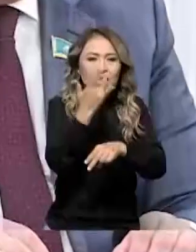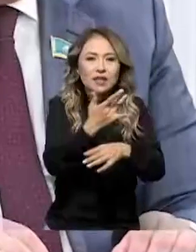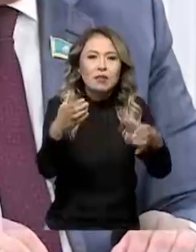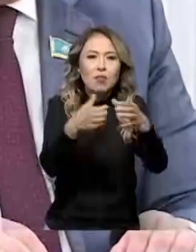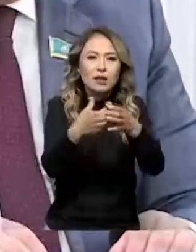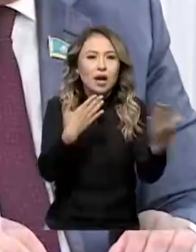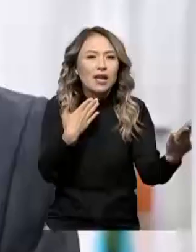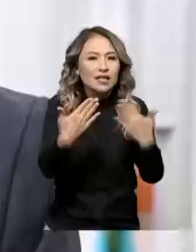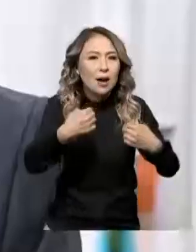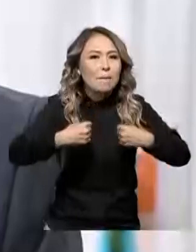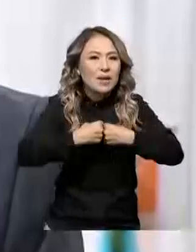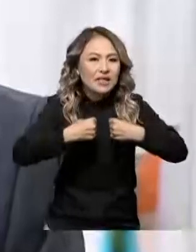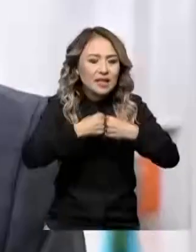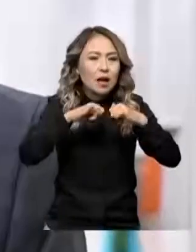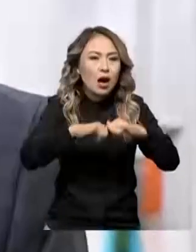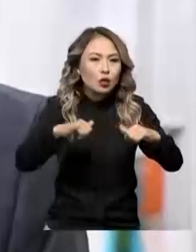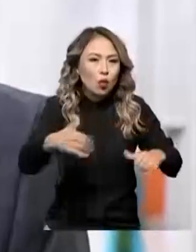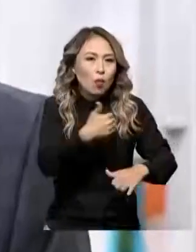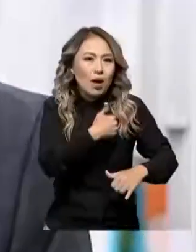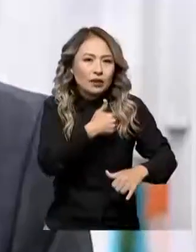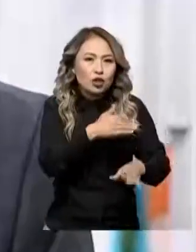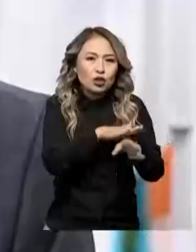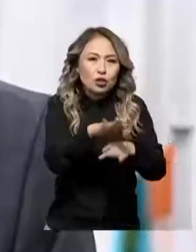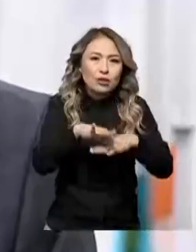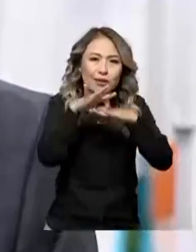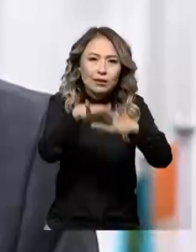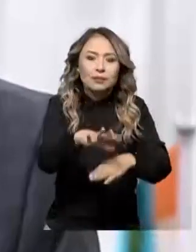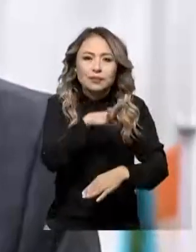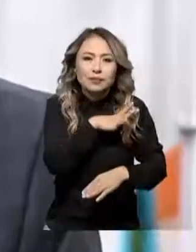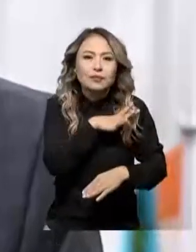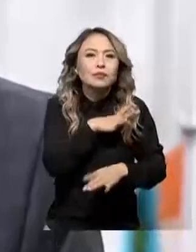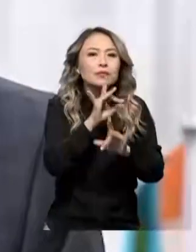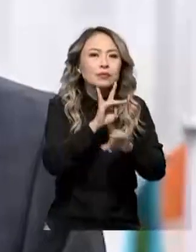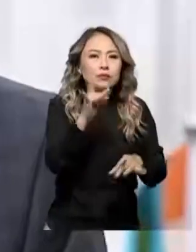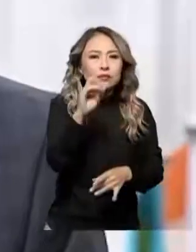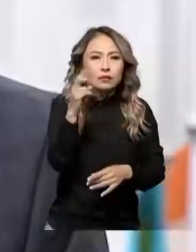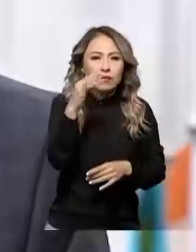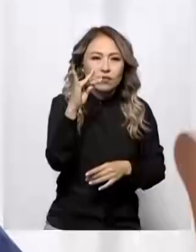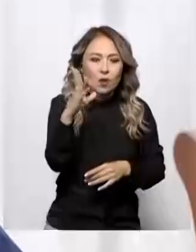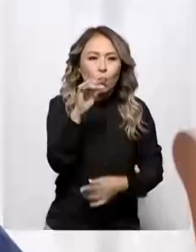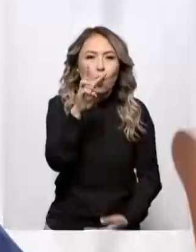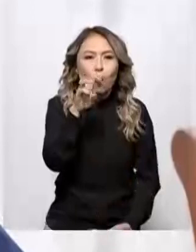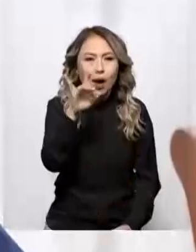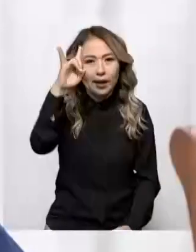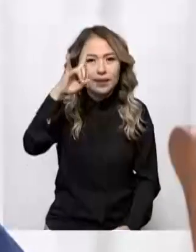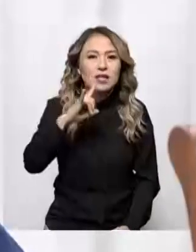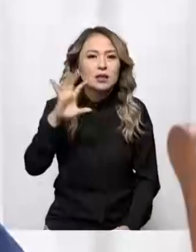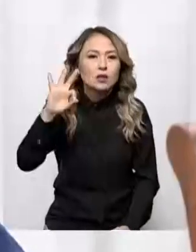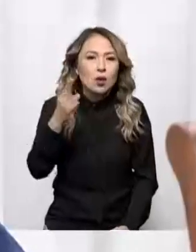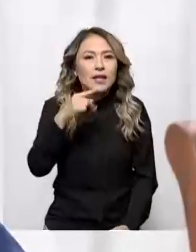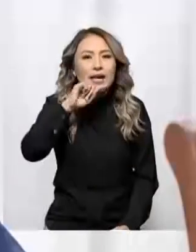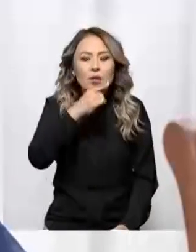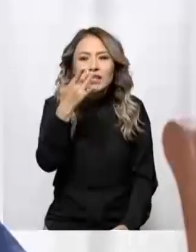мен саяси партиялар арасындағы бәсекелестікті арттыру бағытында жүргізілгенін тілге тиек етті. Раджив Кумар Қазақстандағы